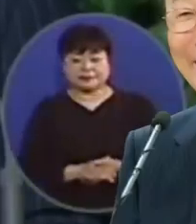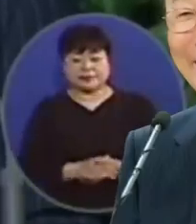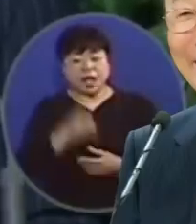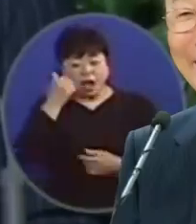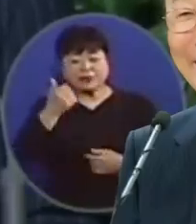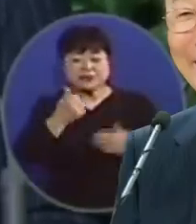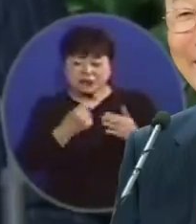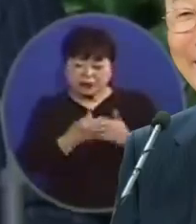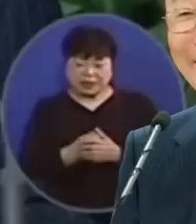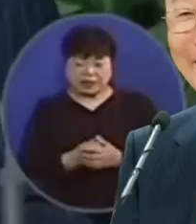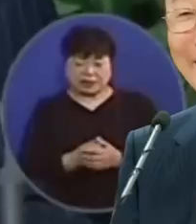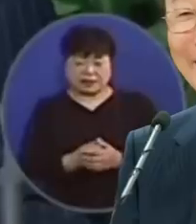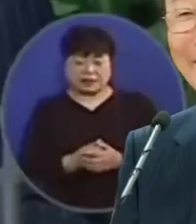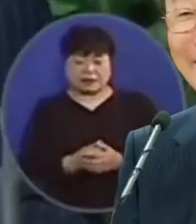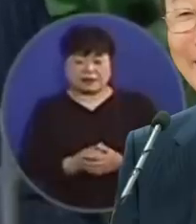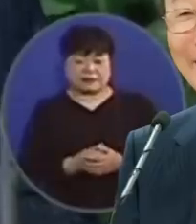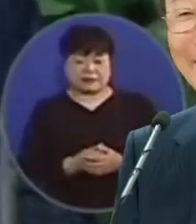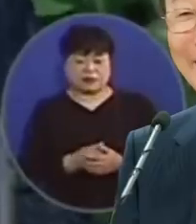아버지하고